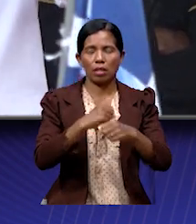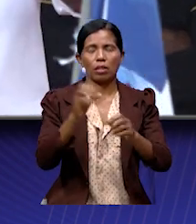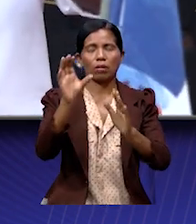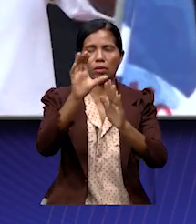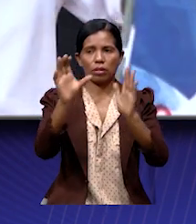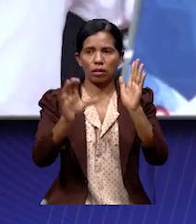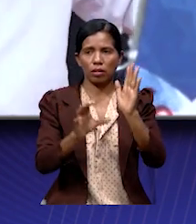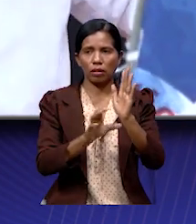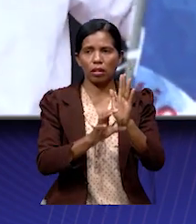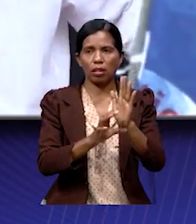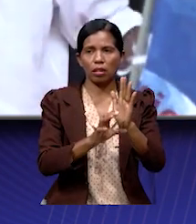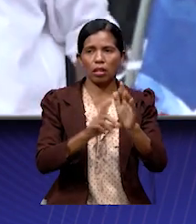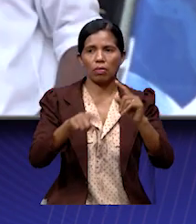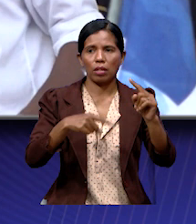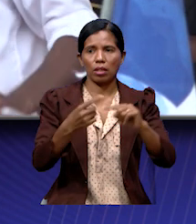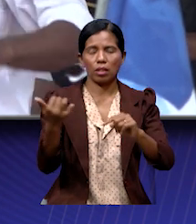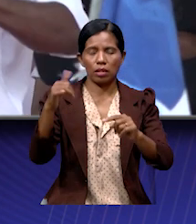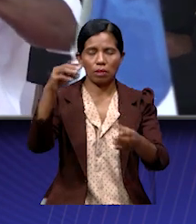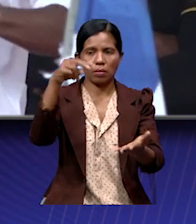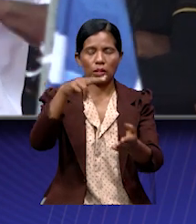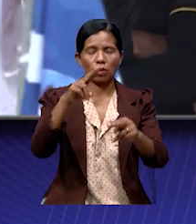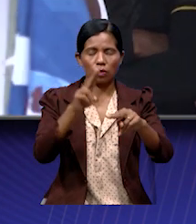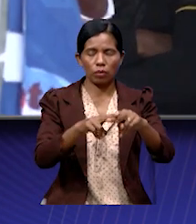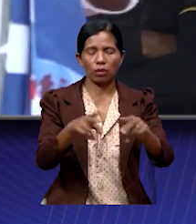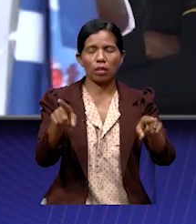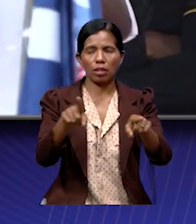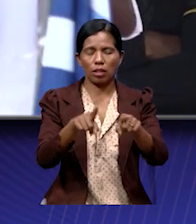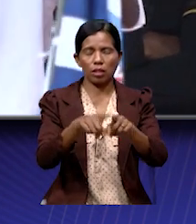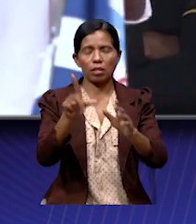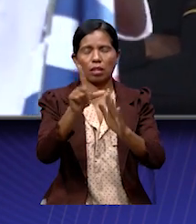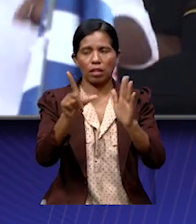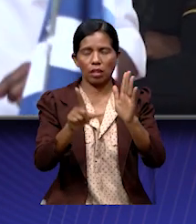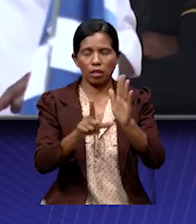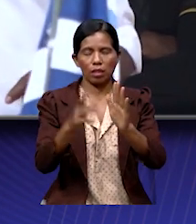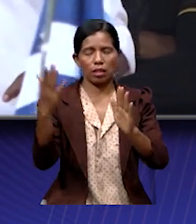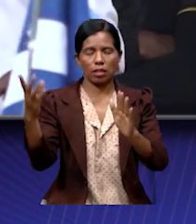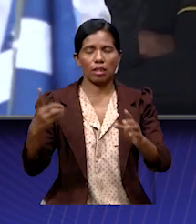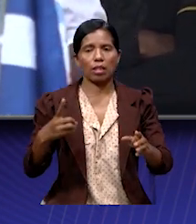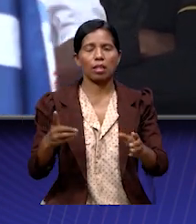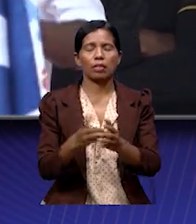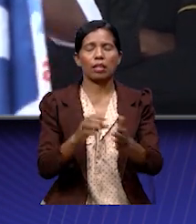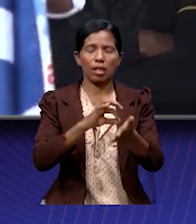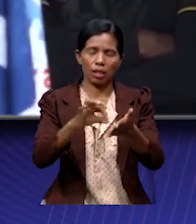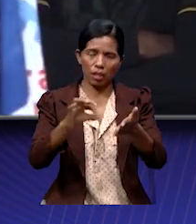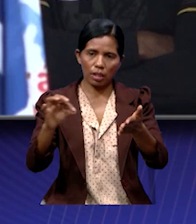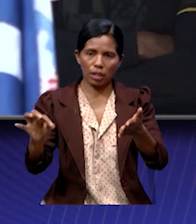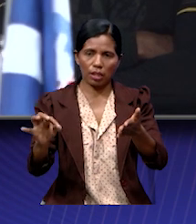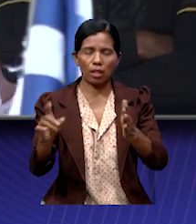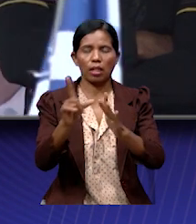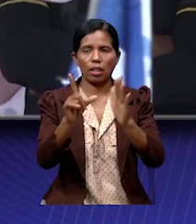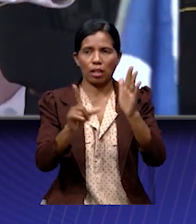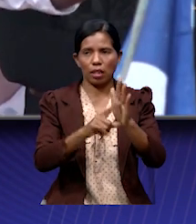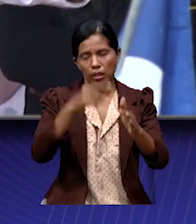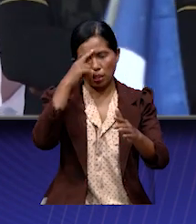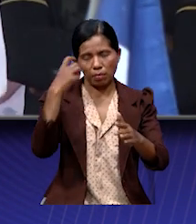da Republika bahira sira batur anesan Asamblea Konstituante podia kere Konstituisau. Tambai da neita